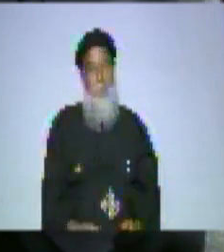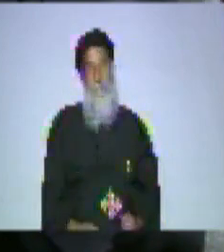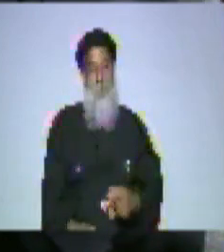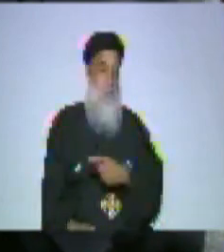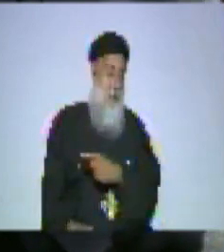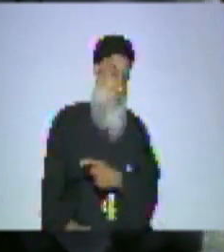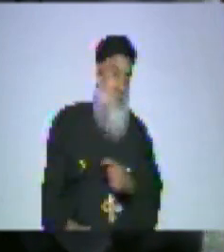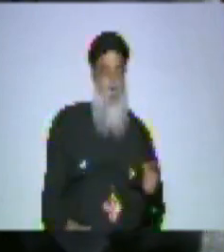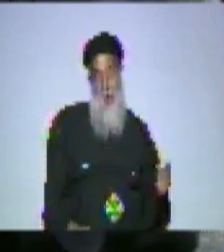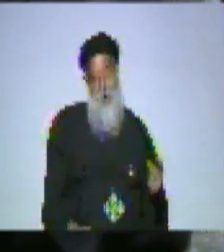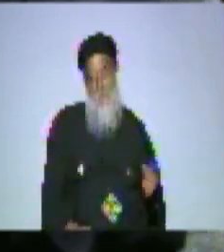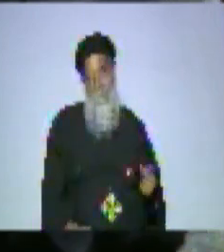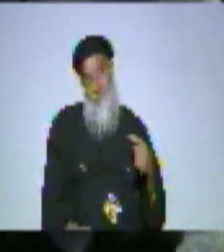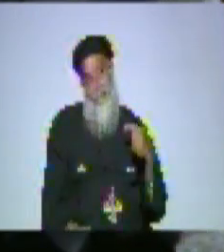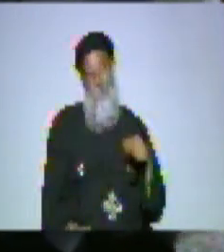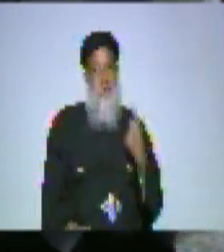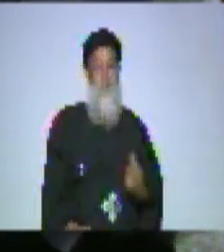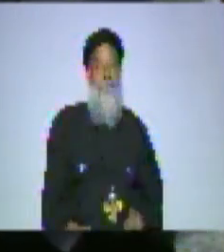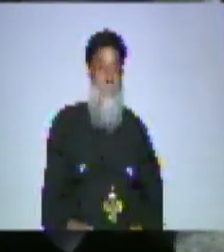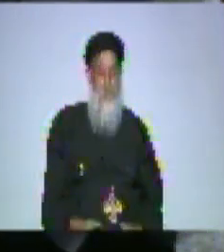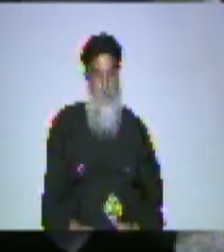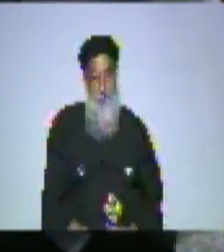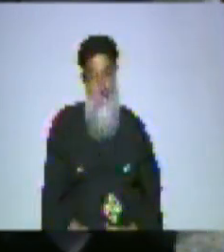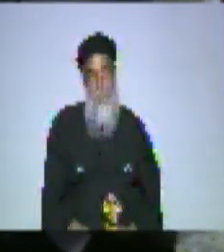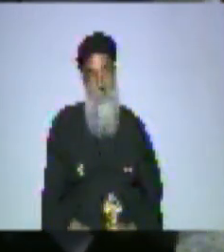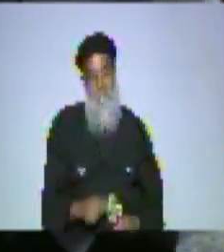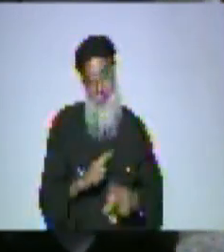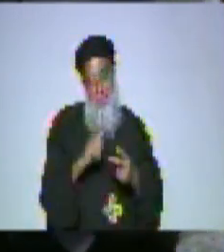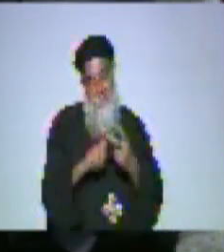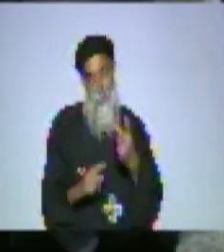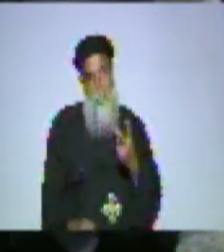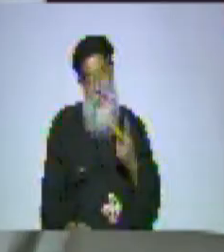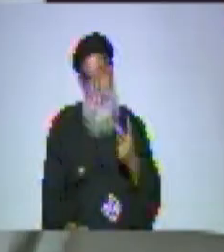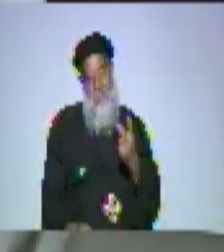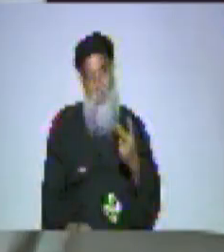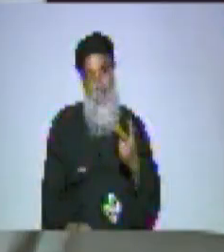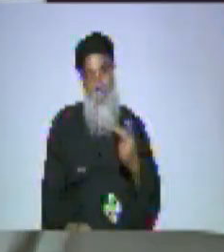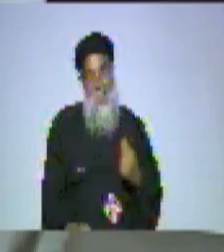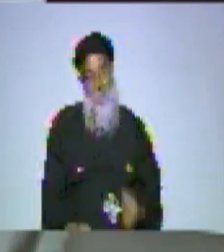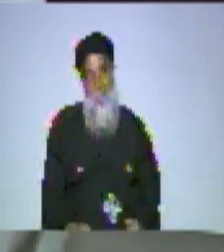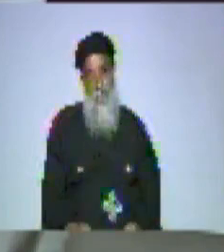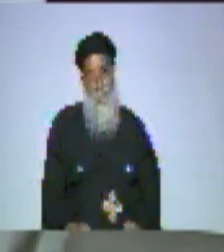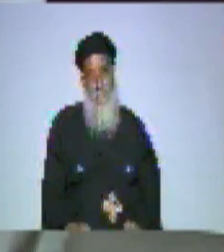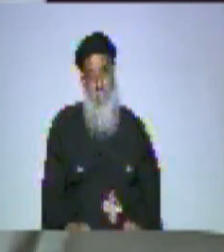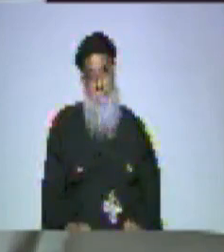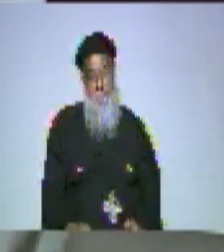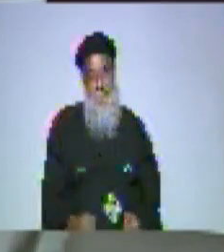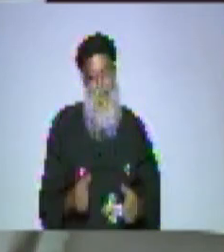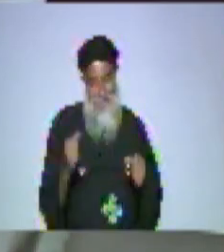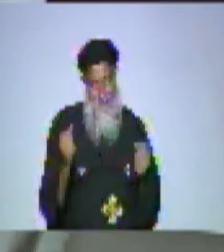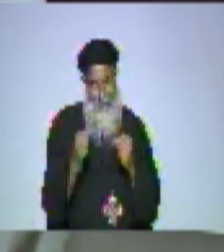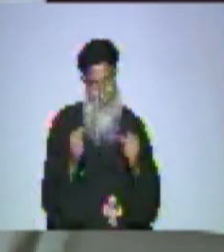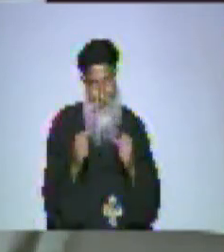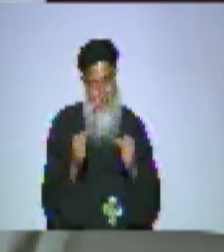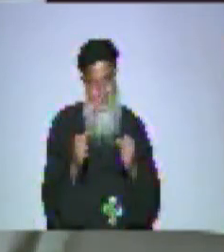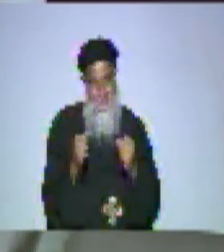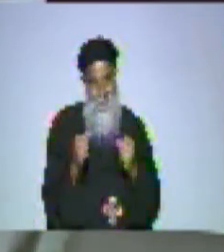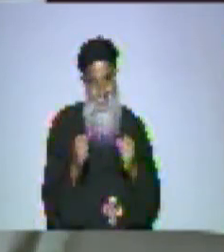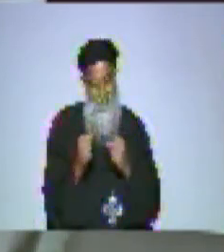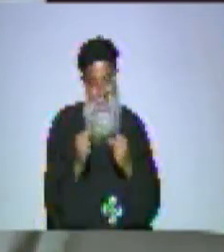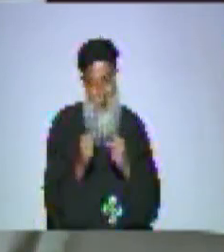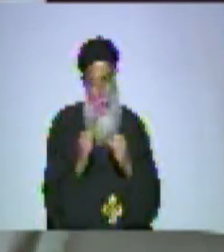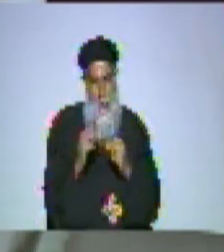ايوه بالظبط كده لان الشتاء كياك البرد